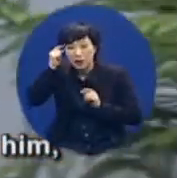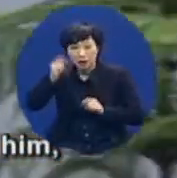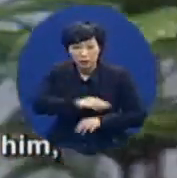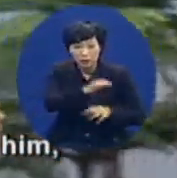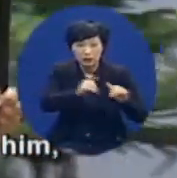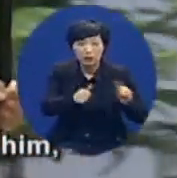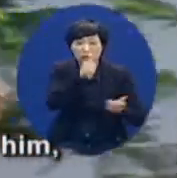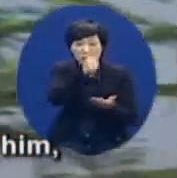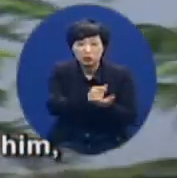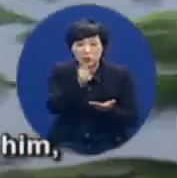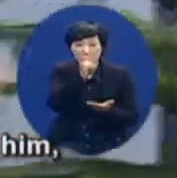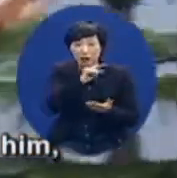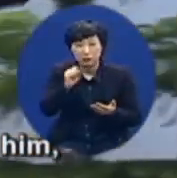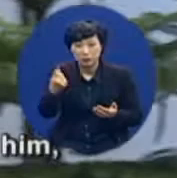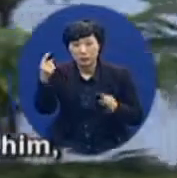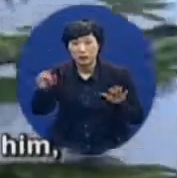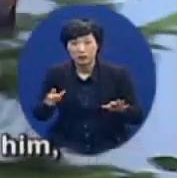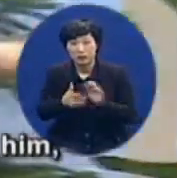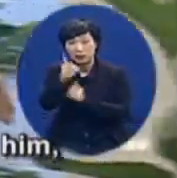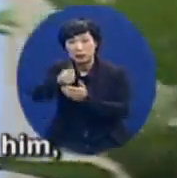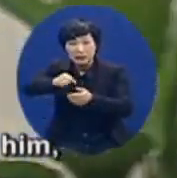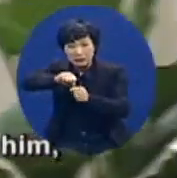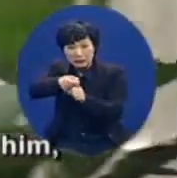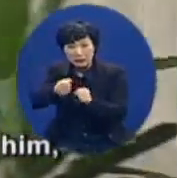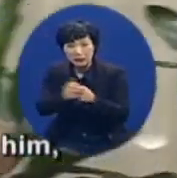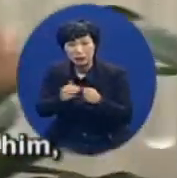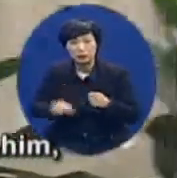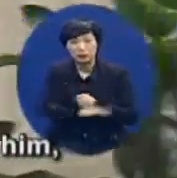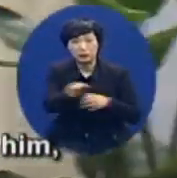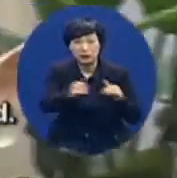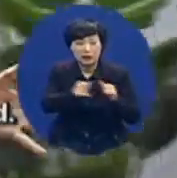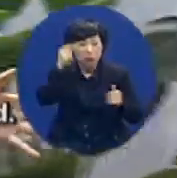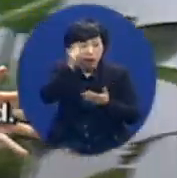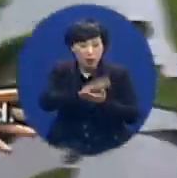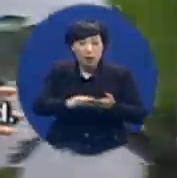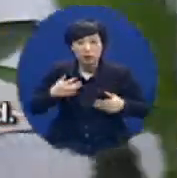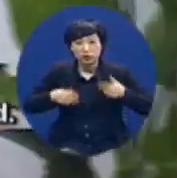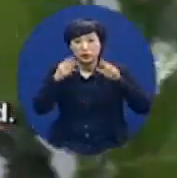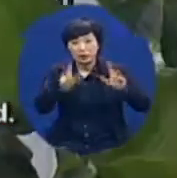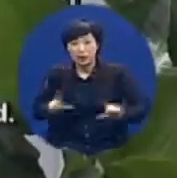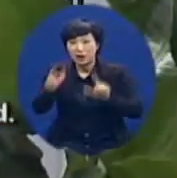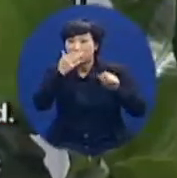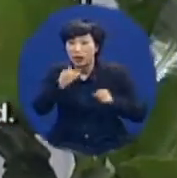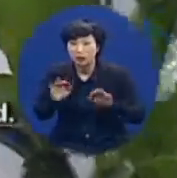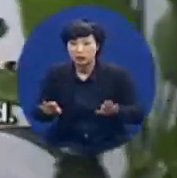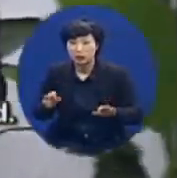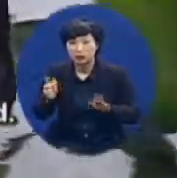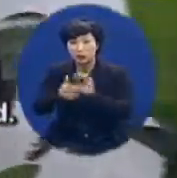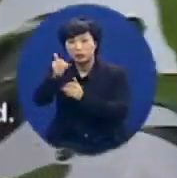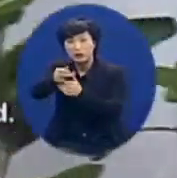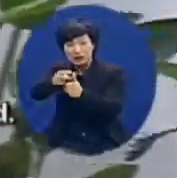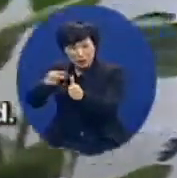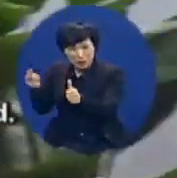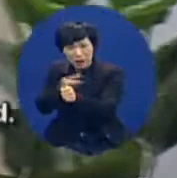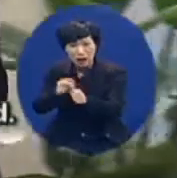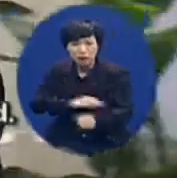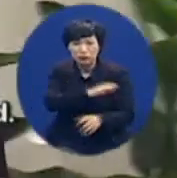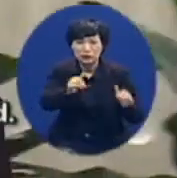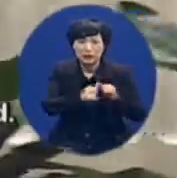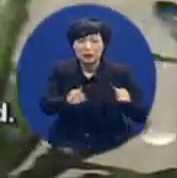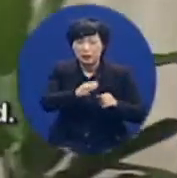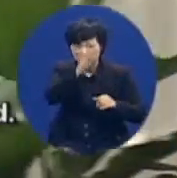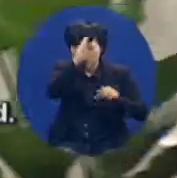합니다 아멘 그가 징계를 받음으로 우리가 평화를 누리고 그가 채찍의 맞음으로 우리가